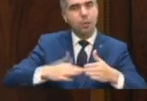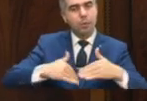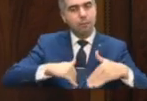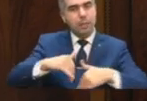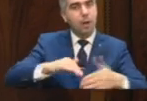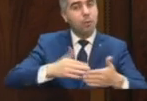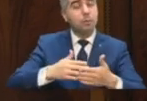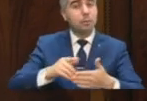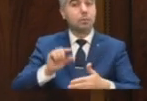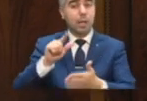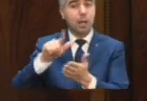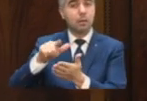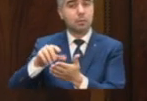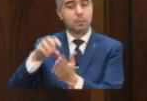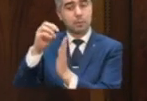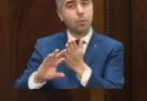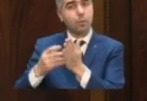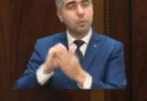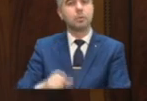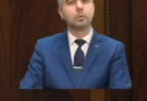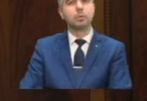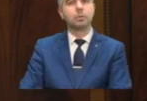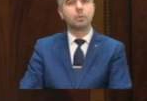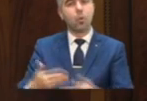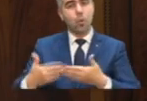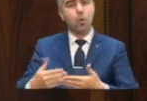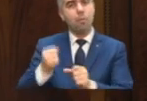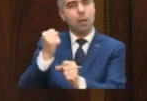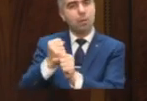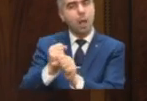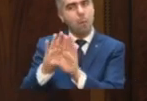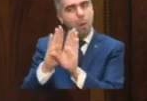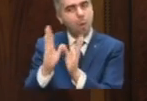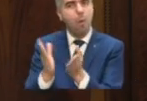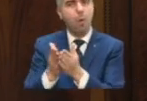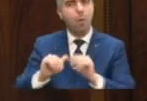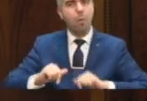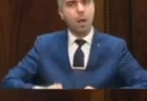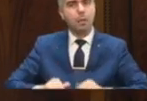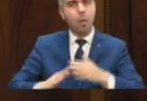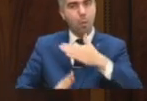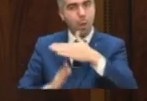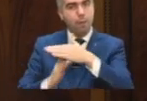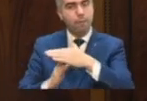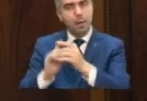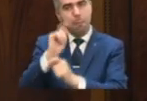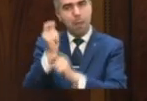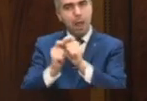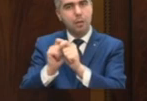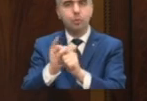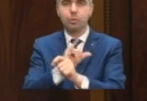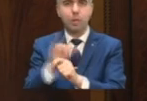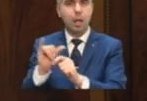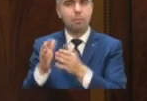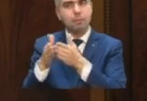حنا كنقولوا خدامين وكنشتغلوا كنا كاع ديك التصاميم اللي هي اليوم واقفه انها تخرج تشوف تشوف تشوف